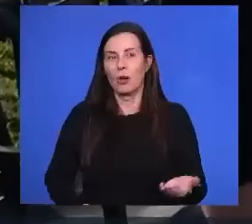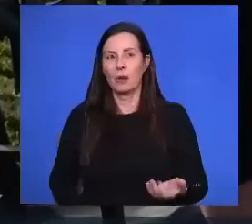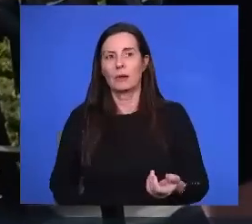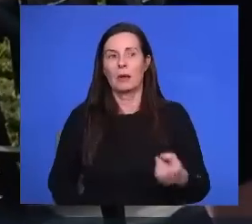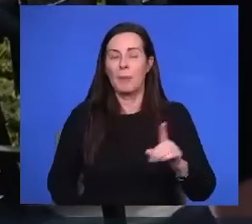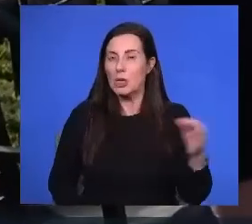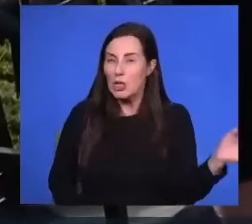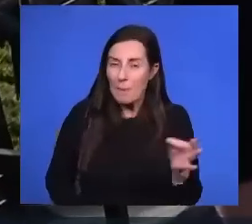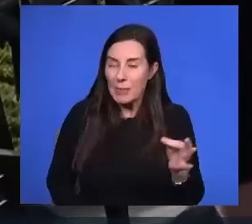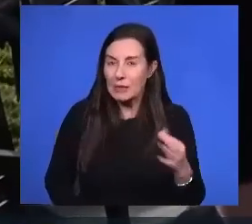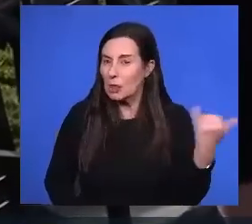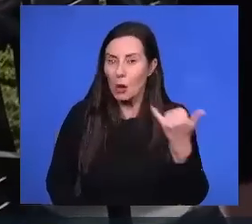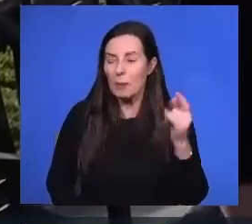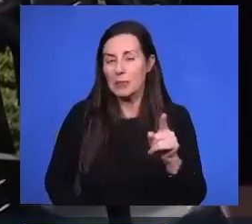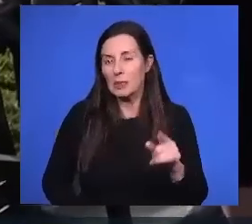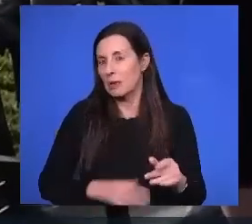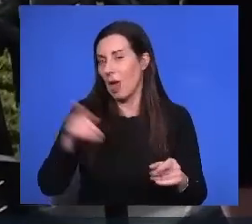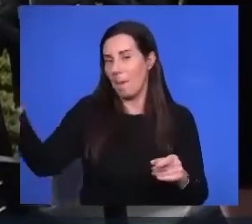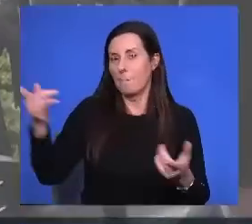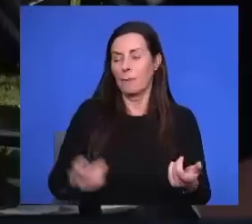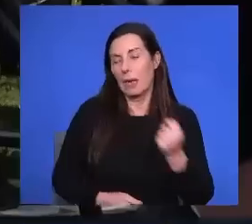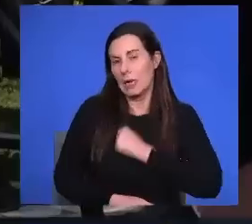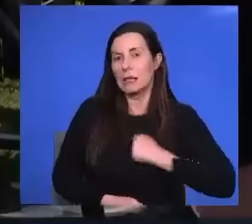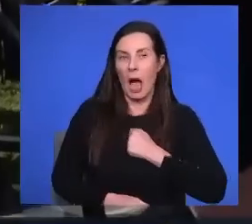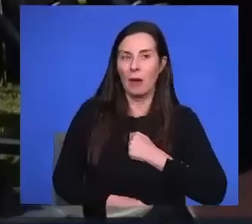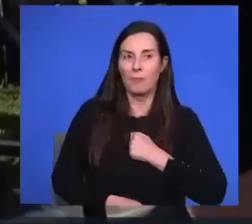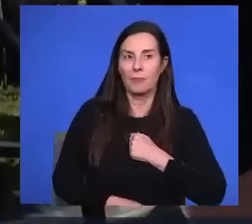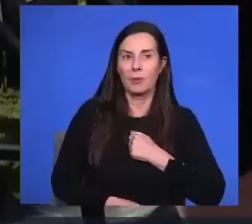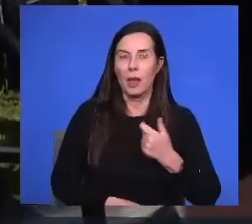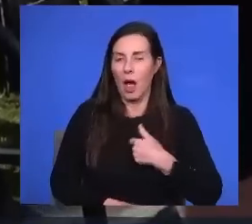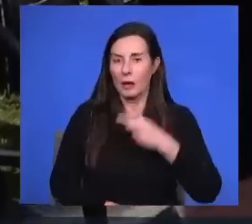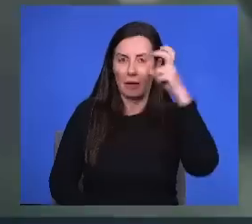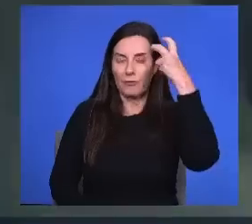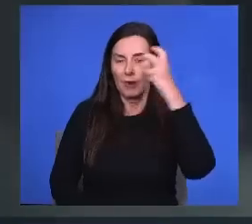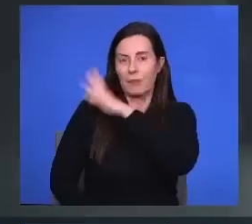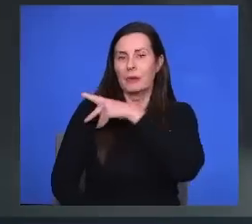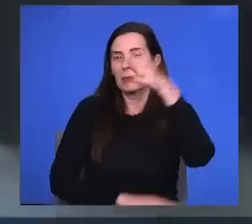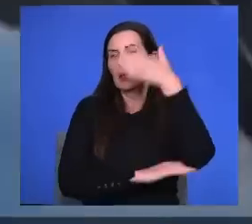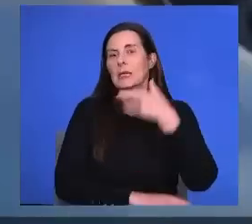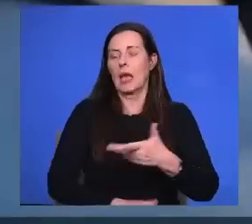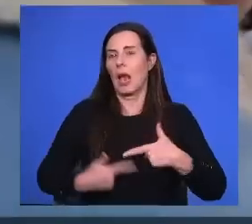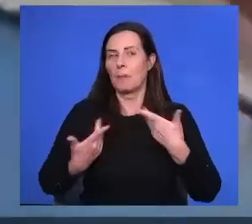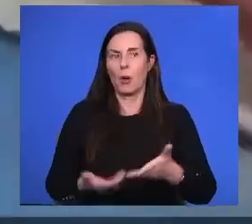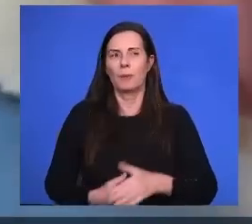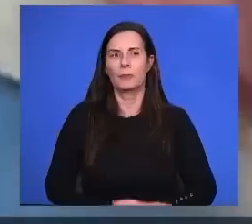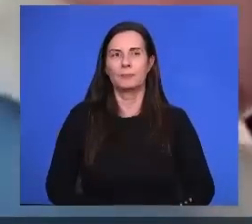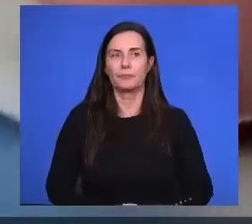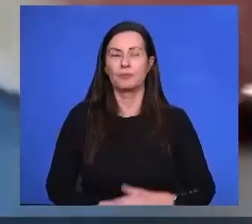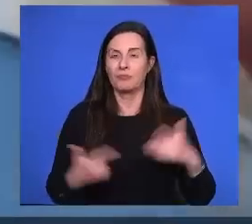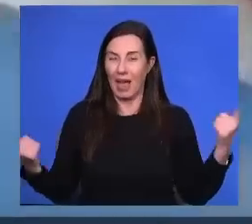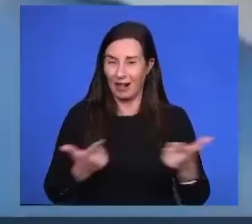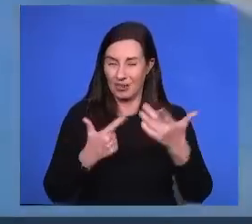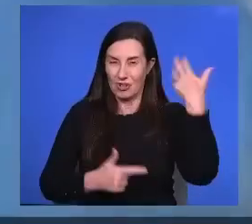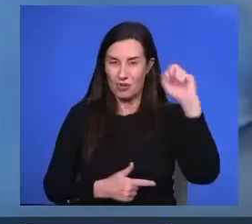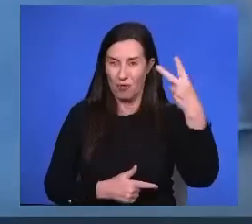שמסית ומקצין כל הזמן, זה הצד השני לצערי הרב. תהיה אני ערבי פלסטיני, זה מדינת ישראל. בחגיגות לאחר